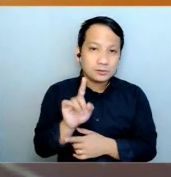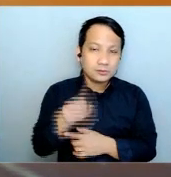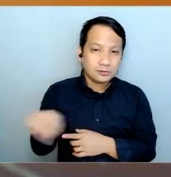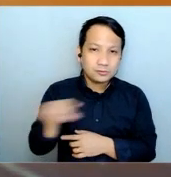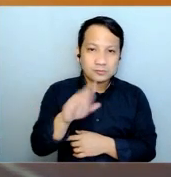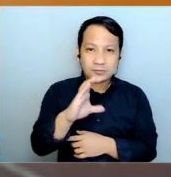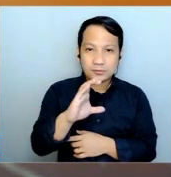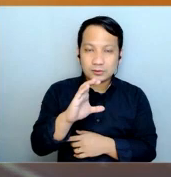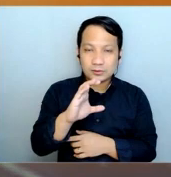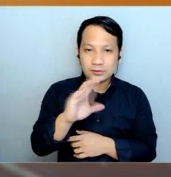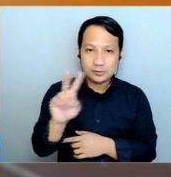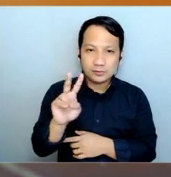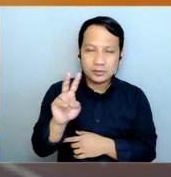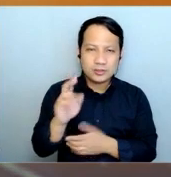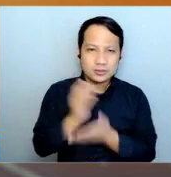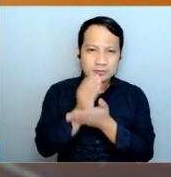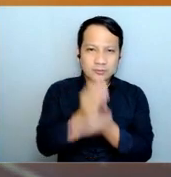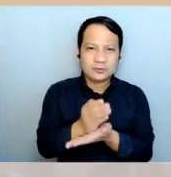Valley at Zamboanga Peninsula.